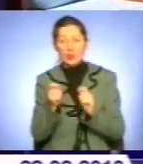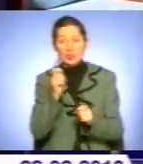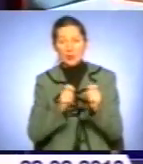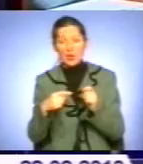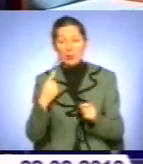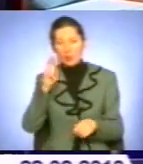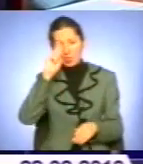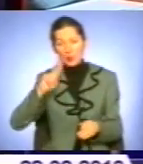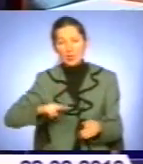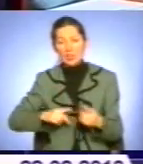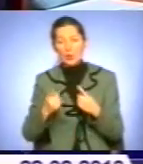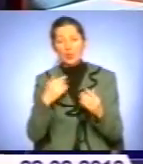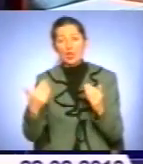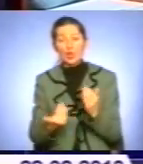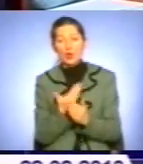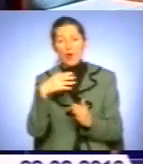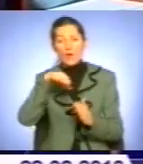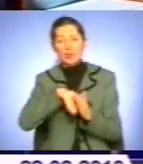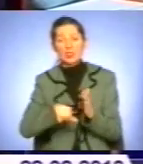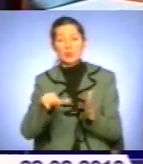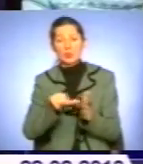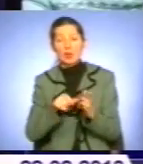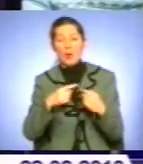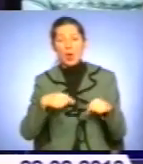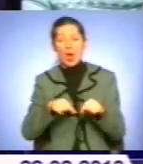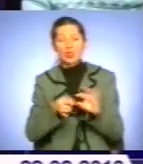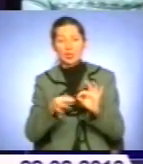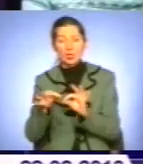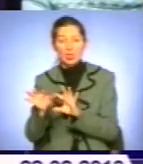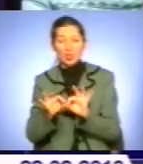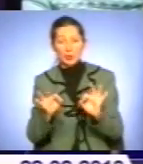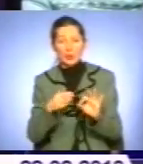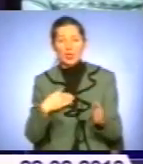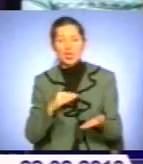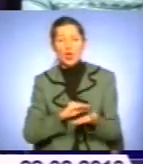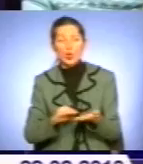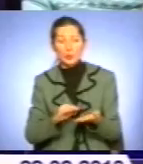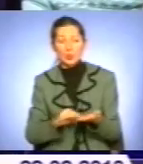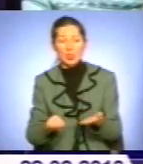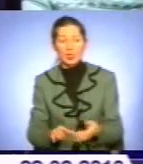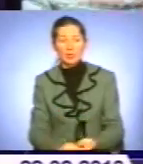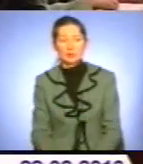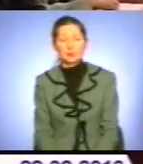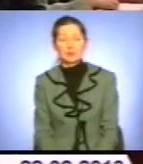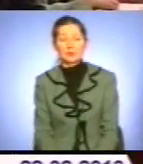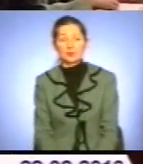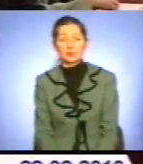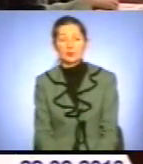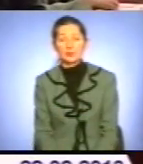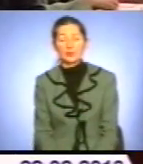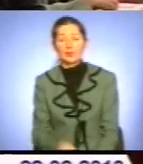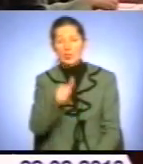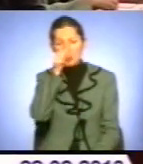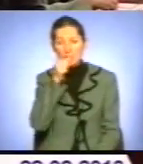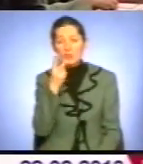обговорили нововведення з представниками галузі. Детальніше розповість наша кореспондентка Олена Брода. За